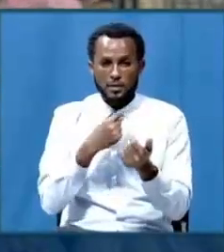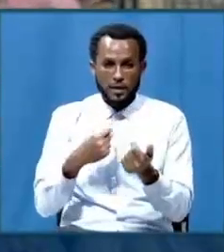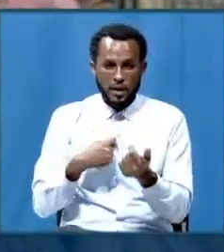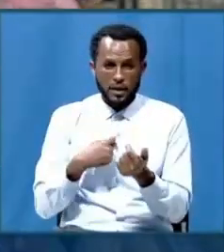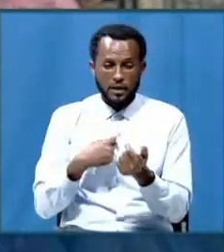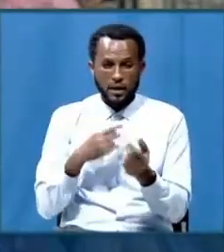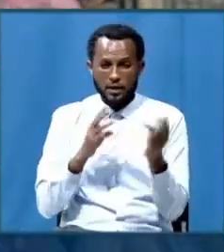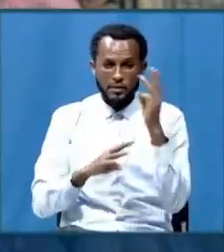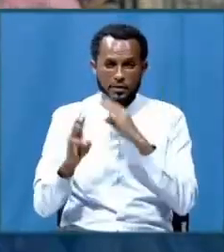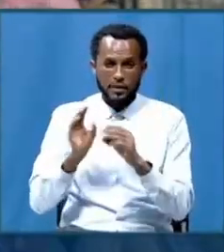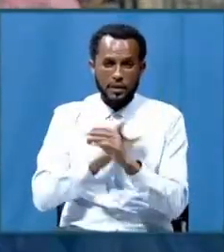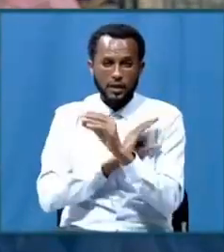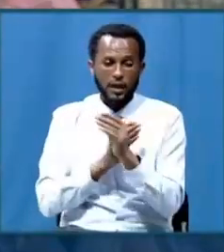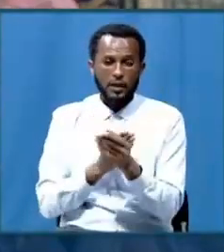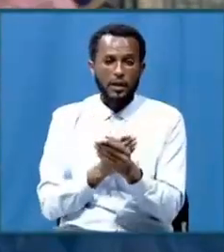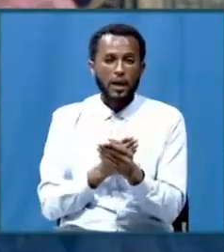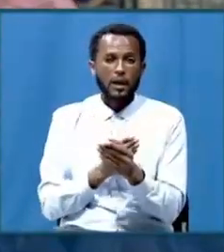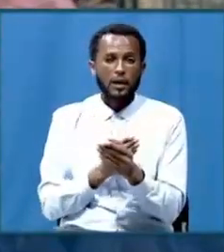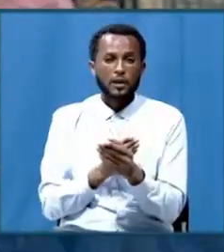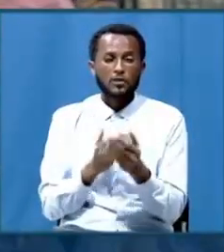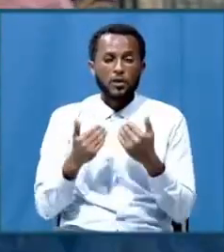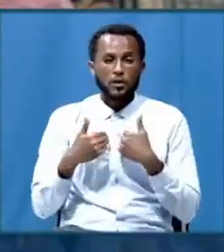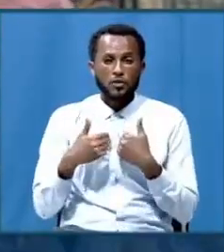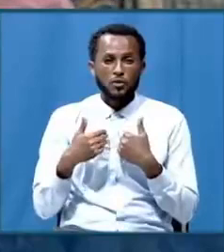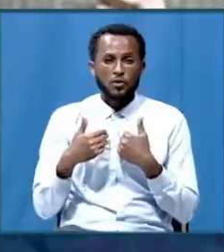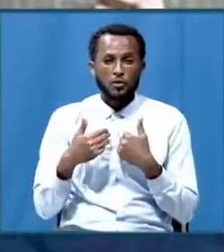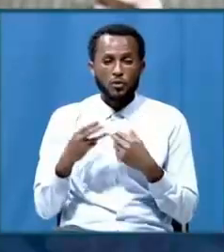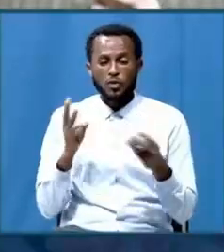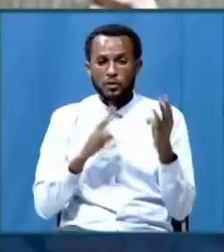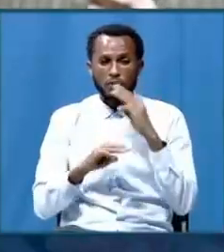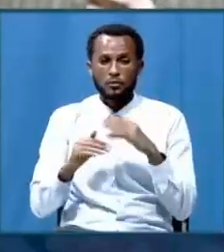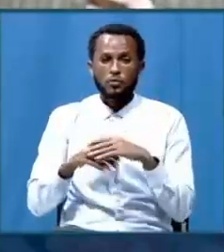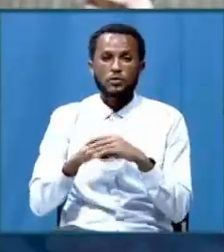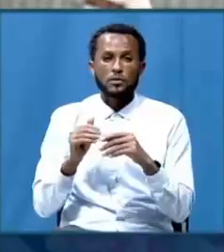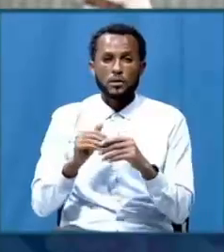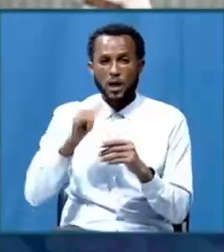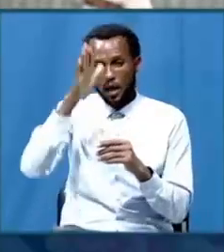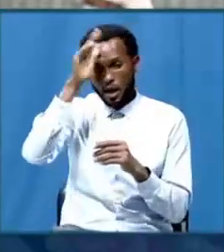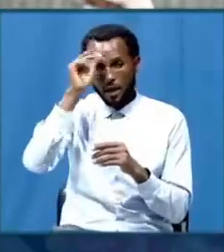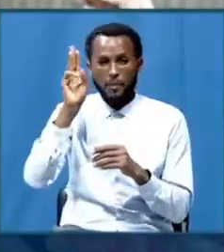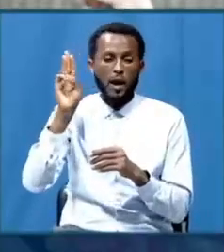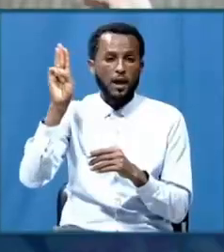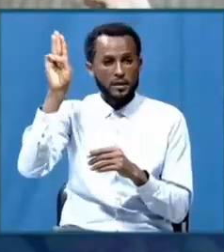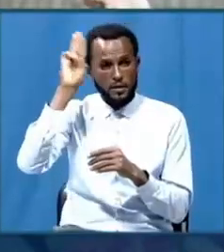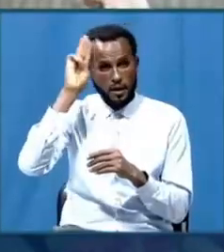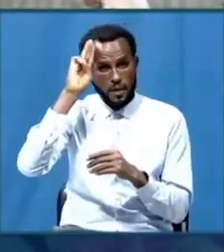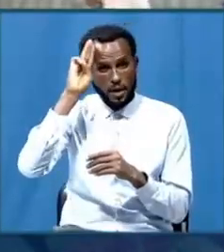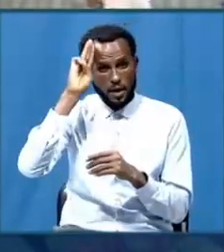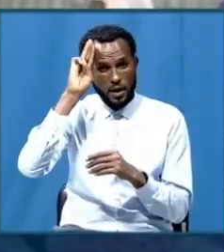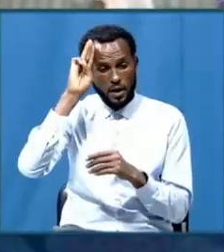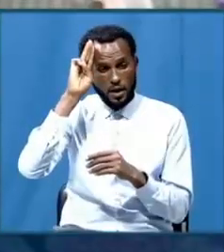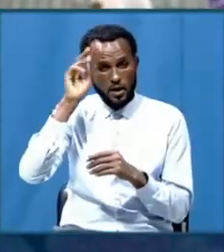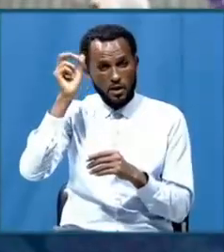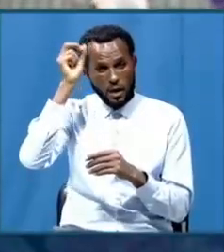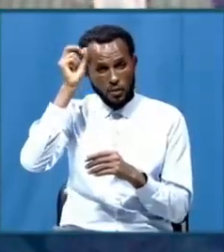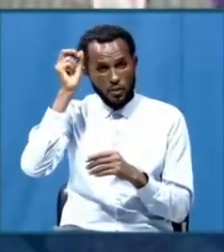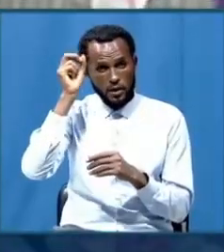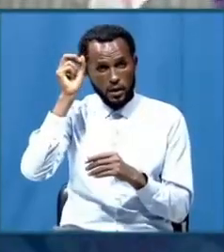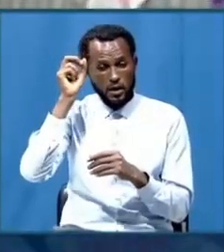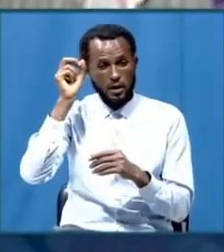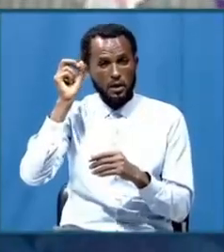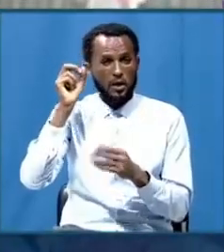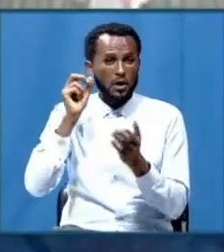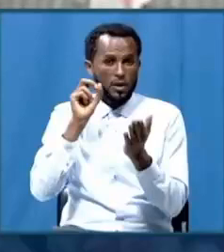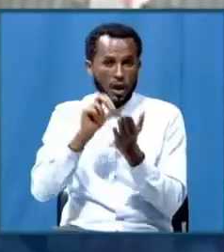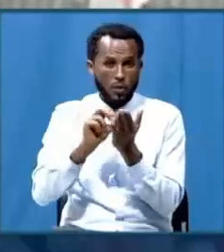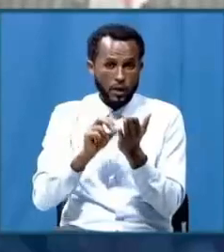ደየን ህዝና ኣጠናኪርና ያው ዘሎ ፀገም ክንዋፅእ ዝግበአና እዞም ኣቦና ኣባ ሳሙኤል ተሪፍዎም ኣይኮነን እቶም ናይ ወንጌል ደቆም ንዖመት